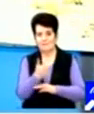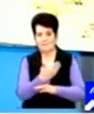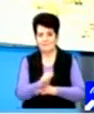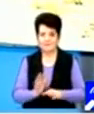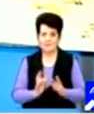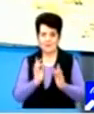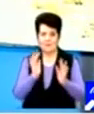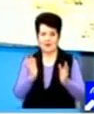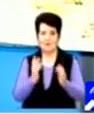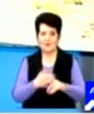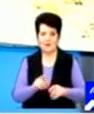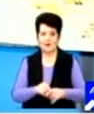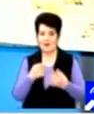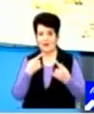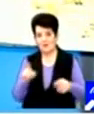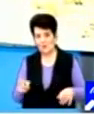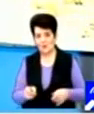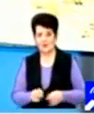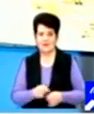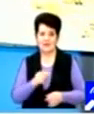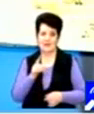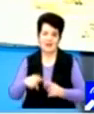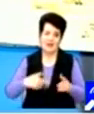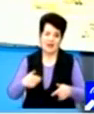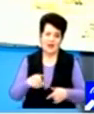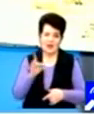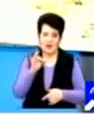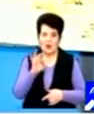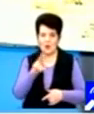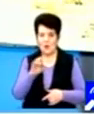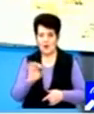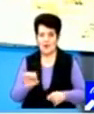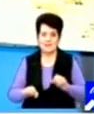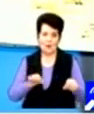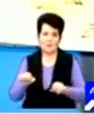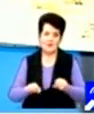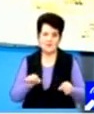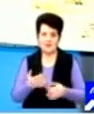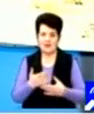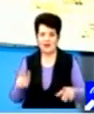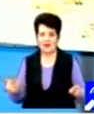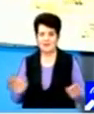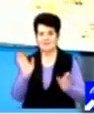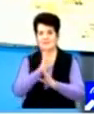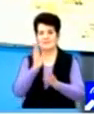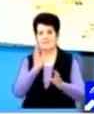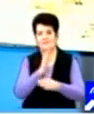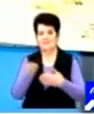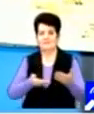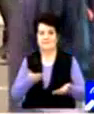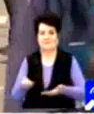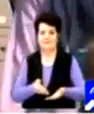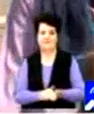din Chișinău. În timp ce unii au prins viteză pe role, trotinete sau biciclete, alții au savurat din aerul curat la